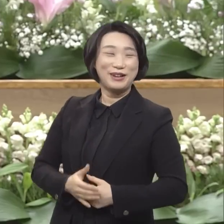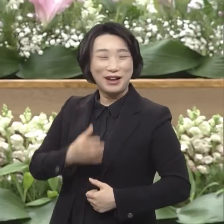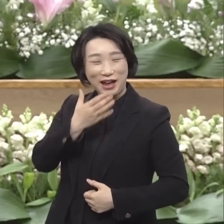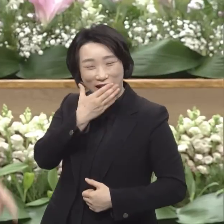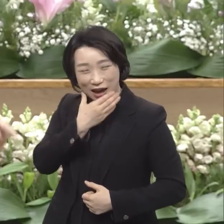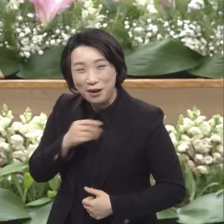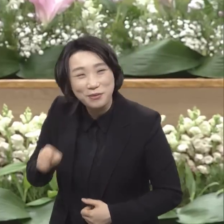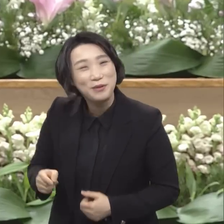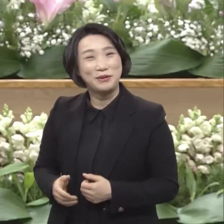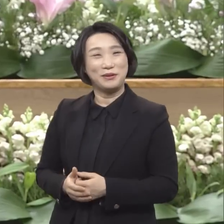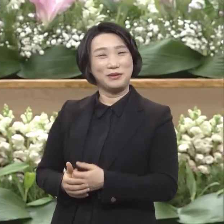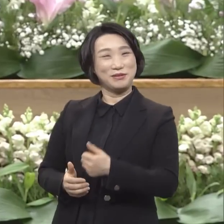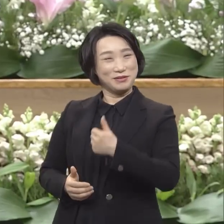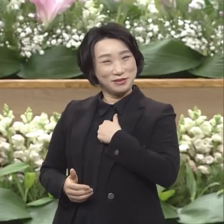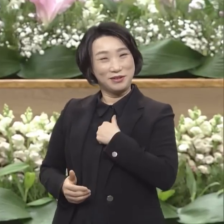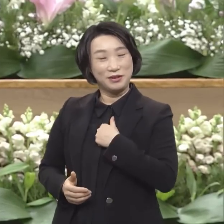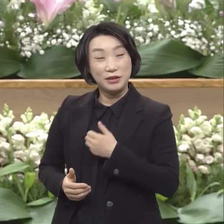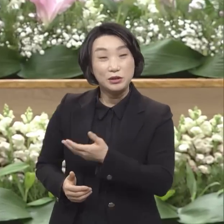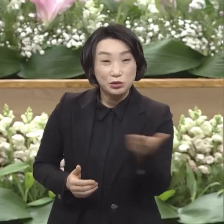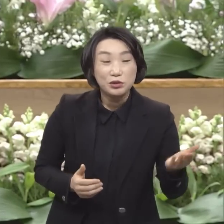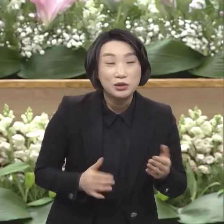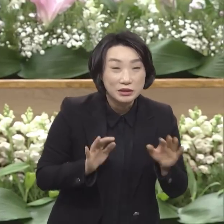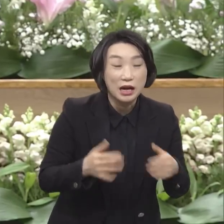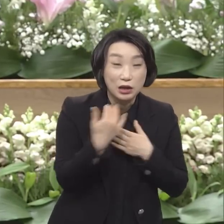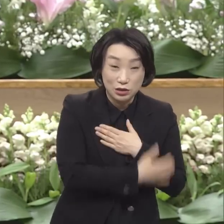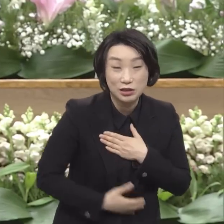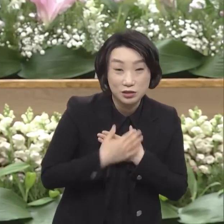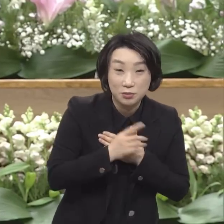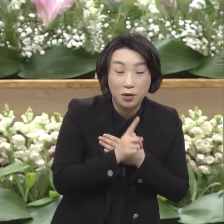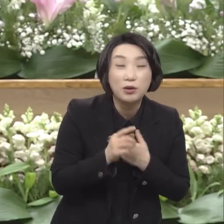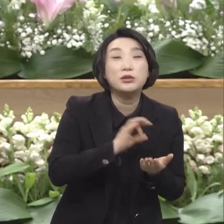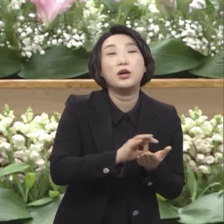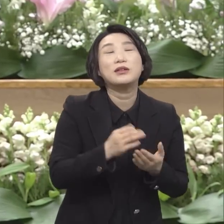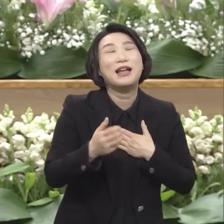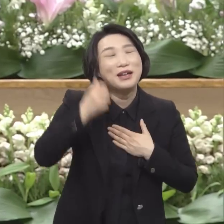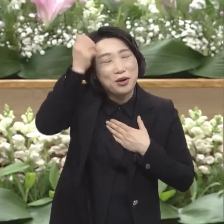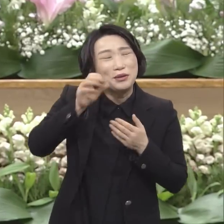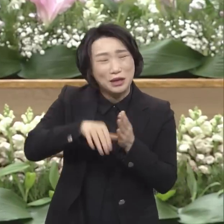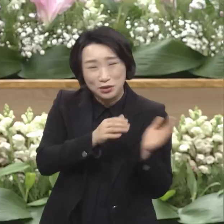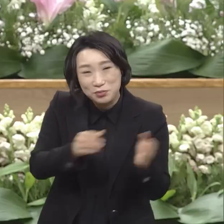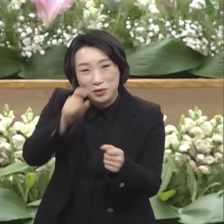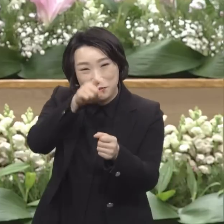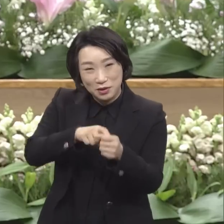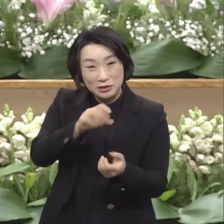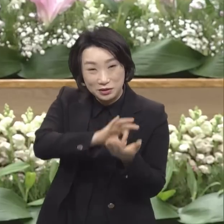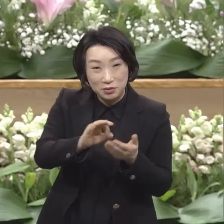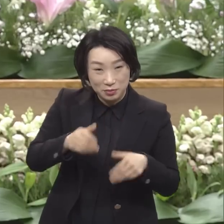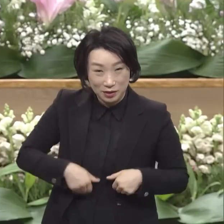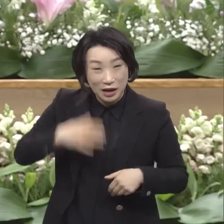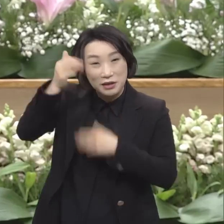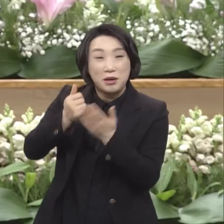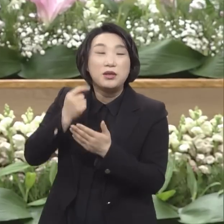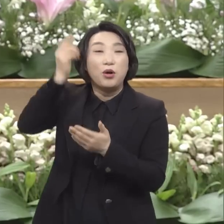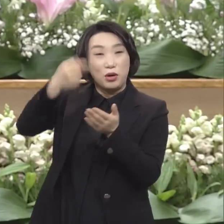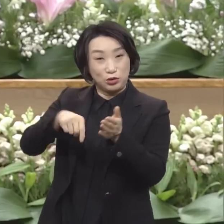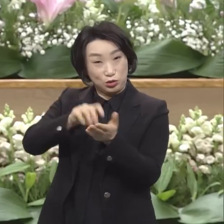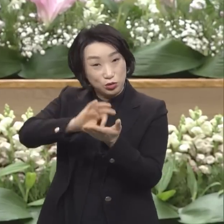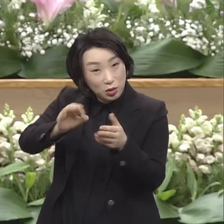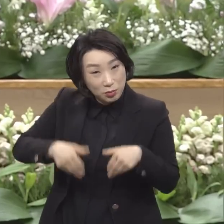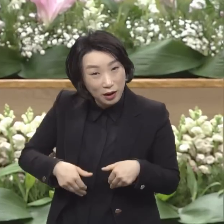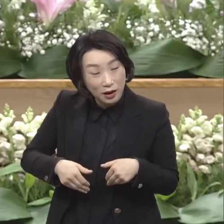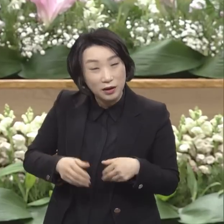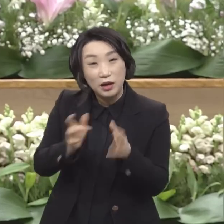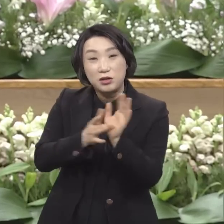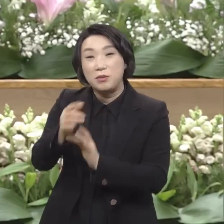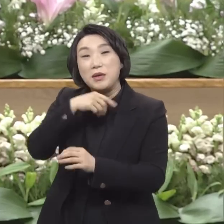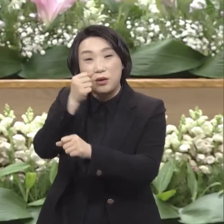행복이니, 육신은 오직 내 영혼의 때를 위해서, 하나님의 영광을 위해서,